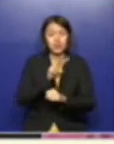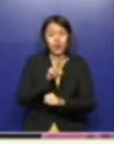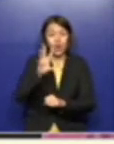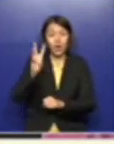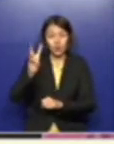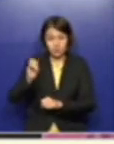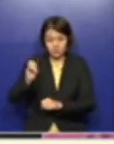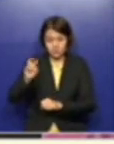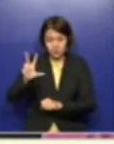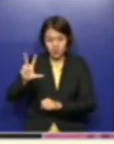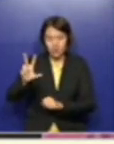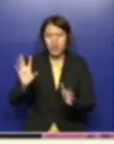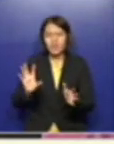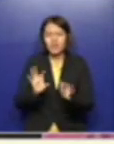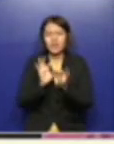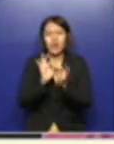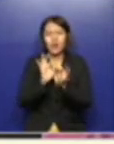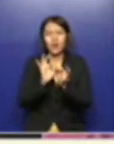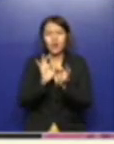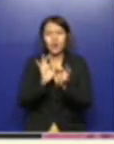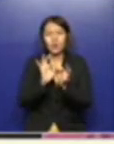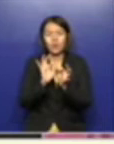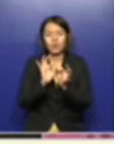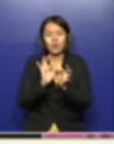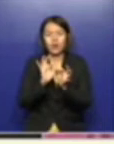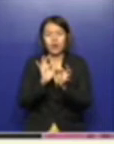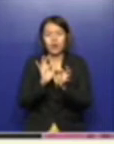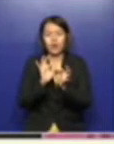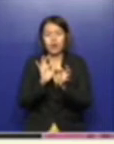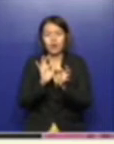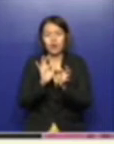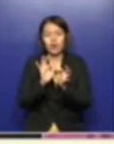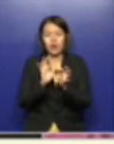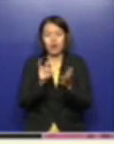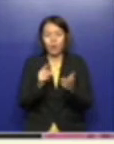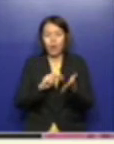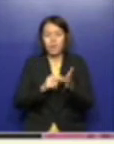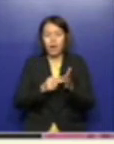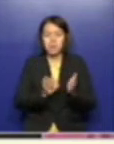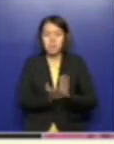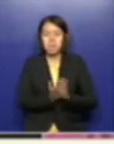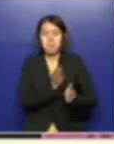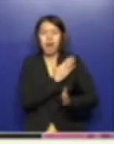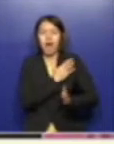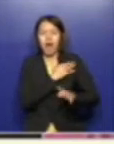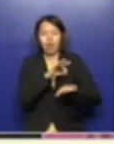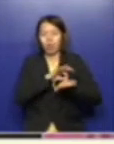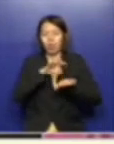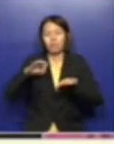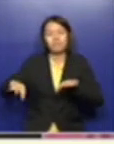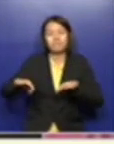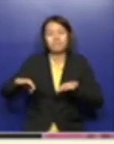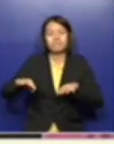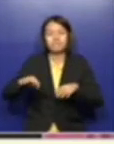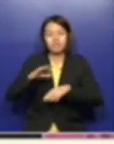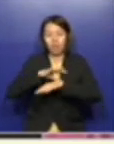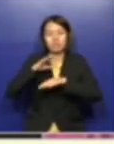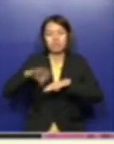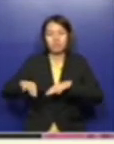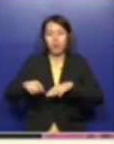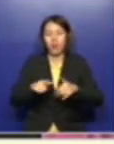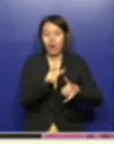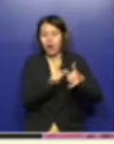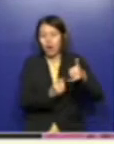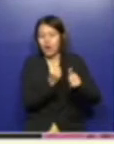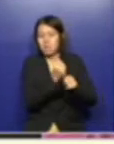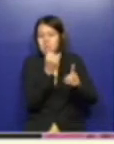2563เกี่ยวกับเรื่องการพ้นจากความเป็นพระภิกษุกรณีต้องหาว่ากระทำความผิดอ